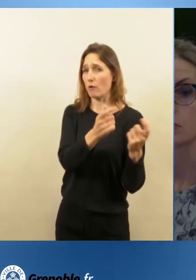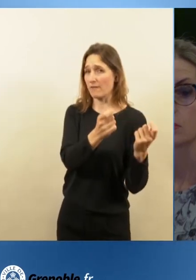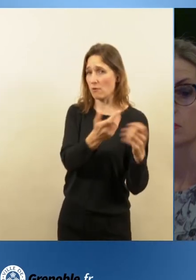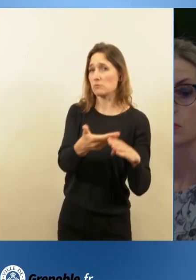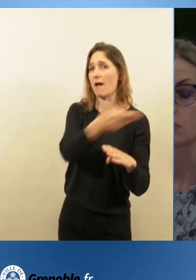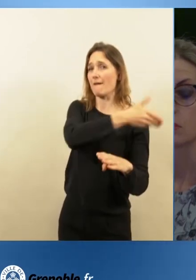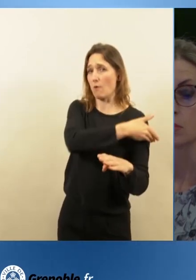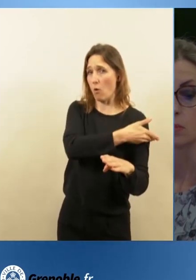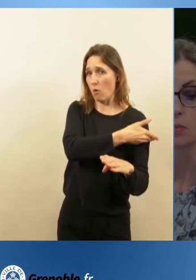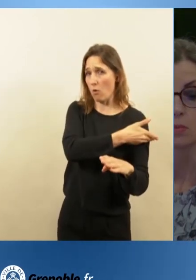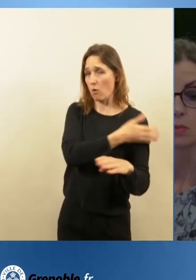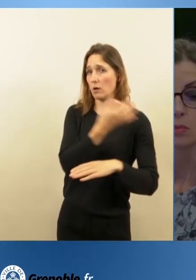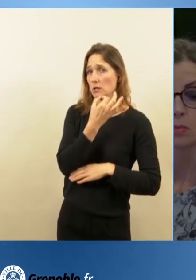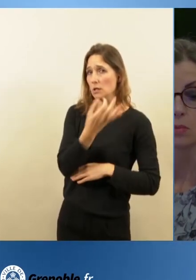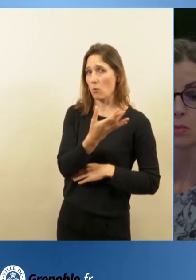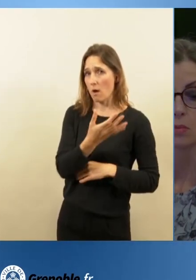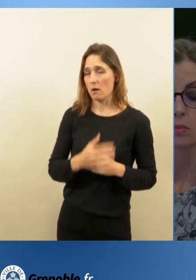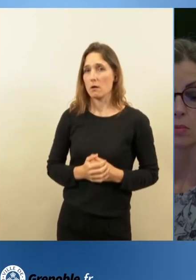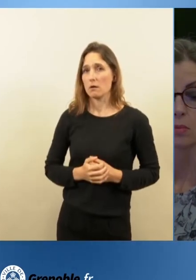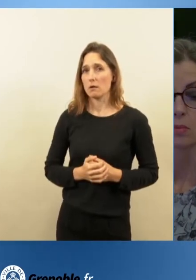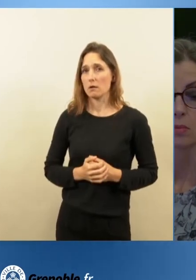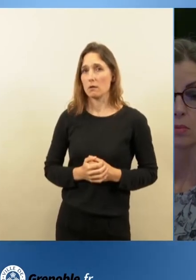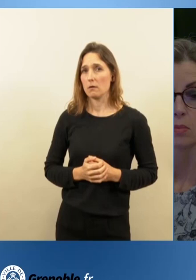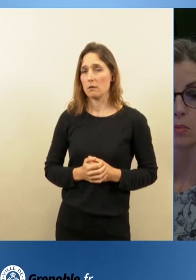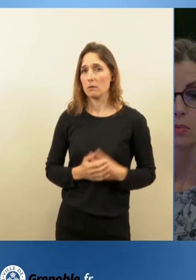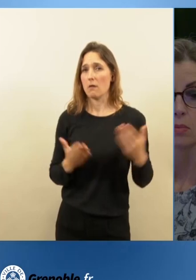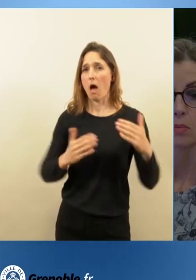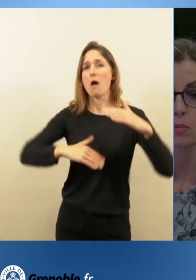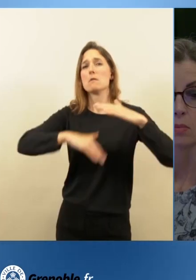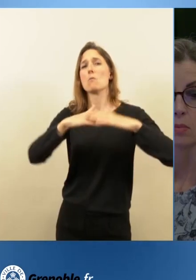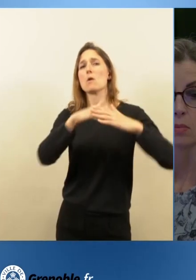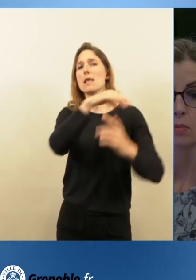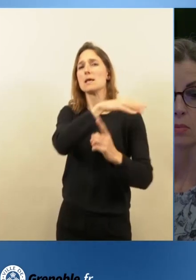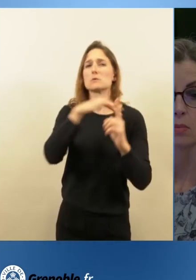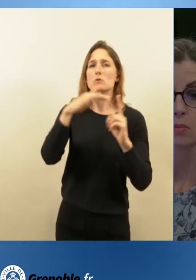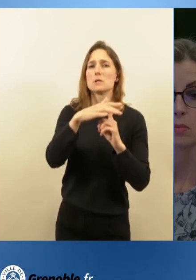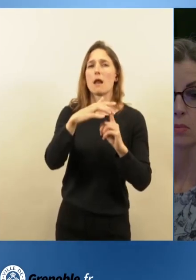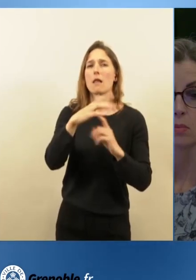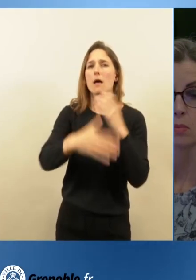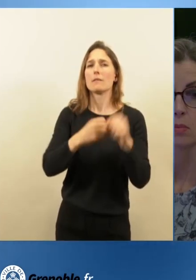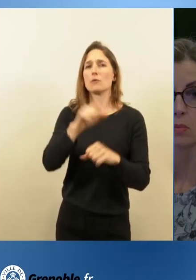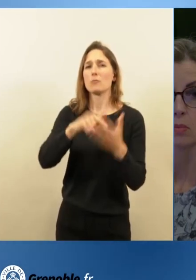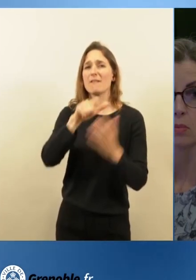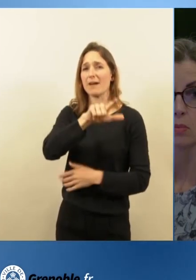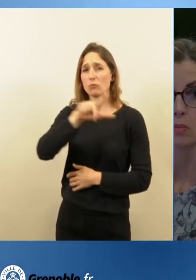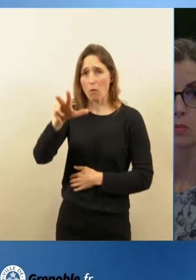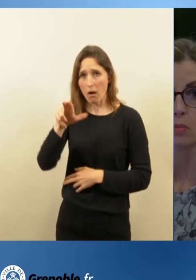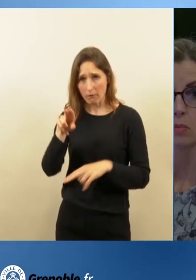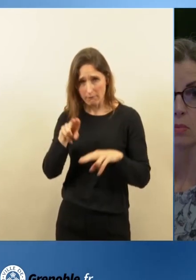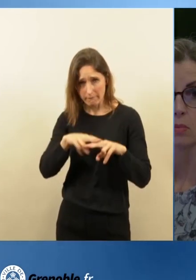a indiqué que le bouclier social de 2023 est totalement vide